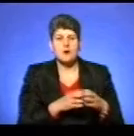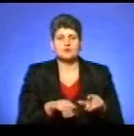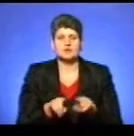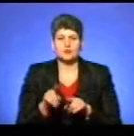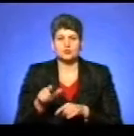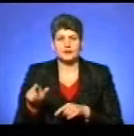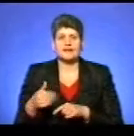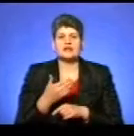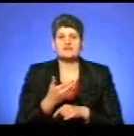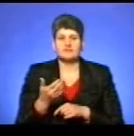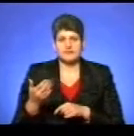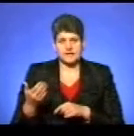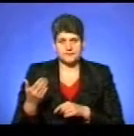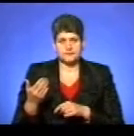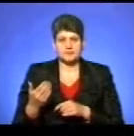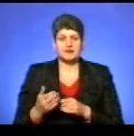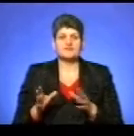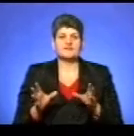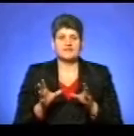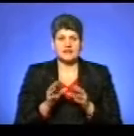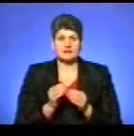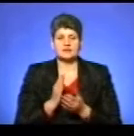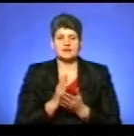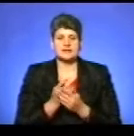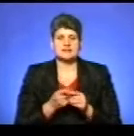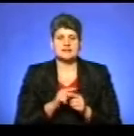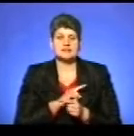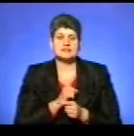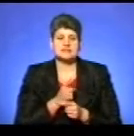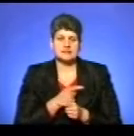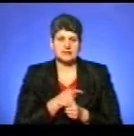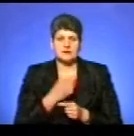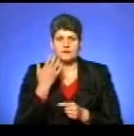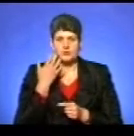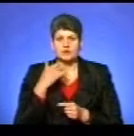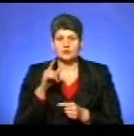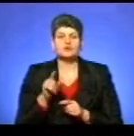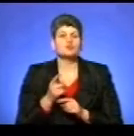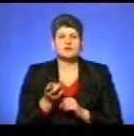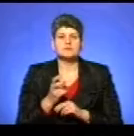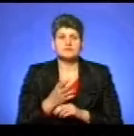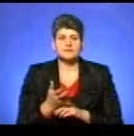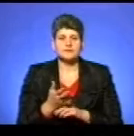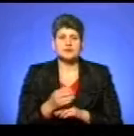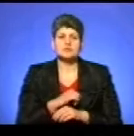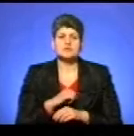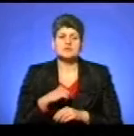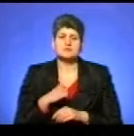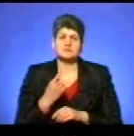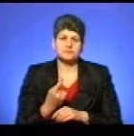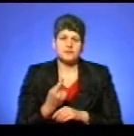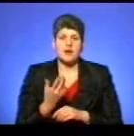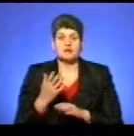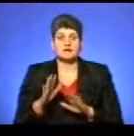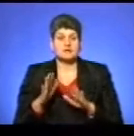самих людей, як ви, тому що в єдності якраз і є оця сила. Коли людина чому не звертається? Тому що в самотності. Але так сталося,